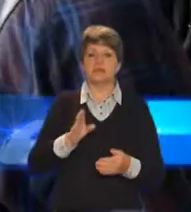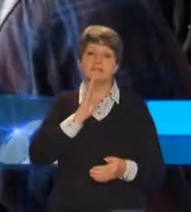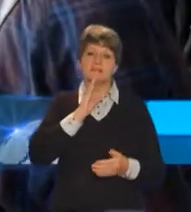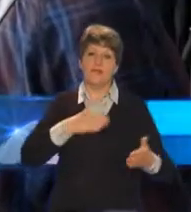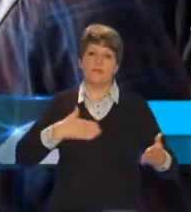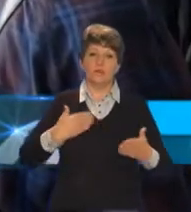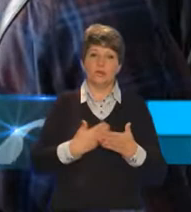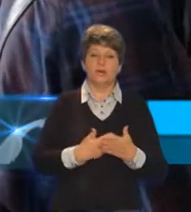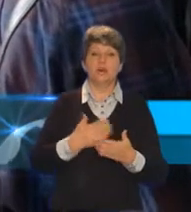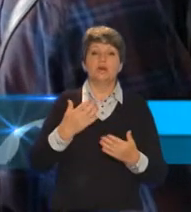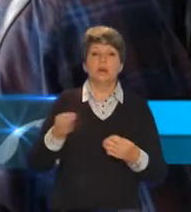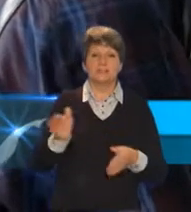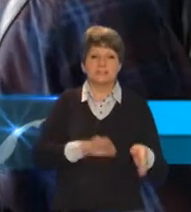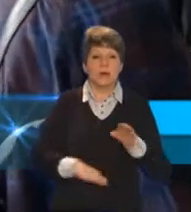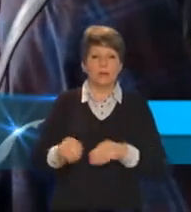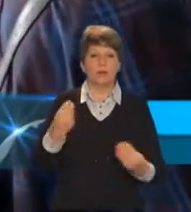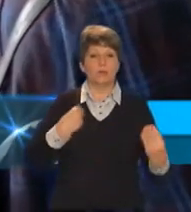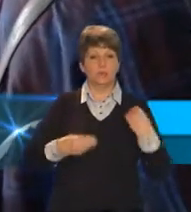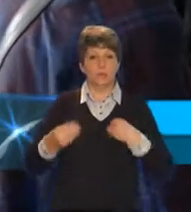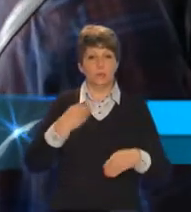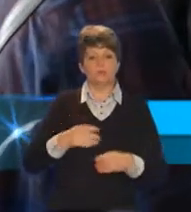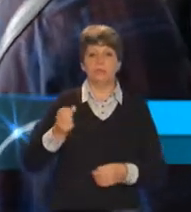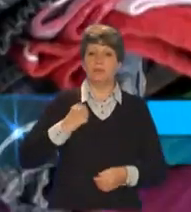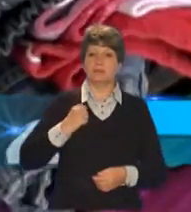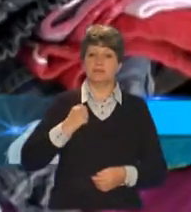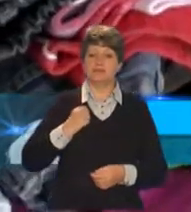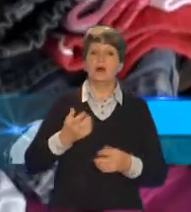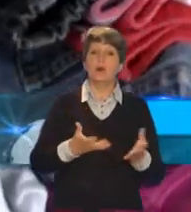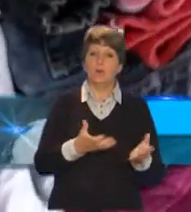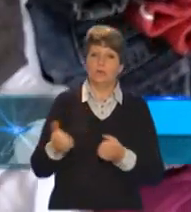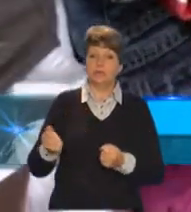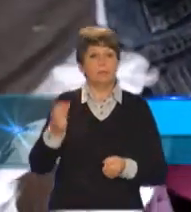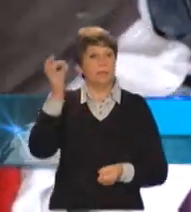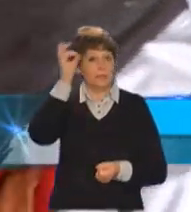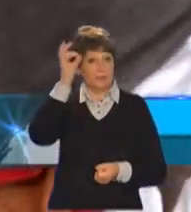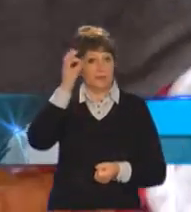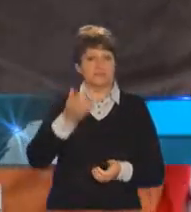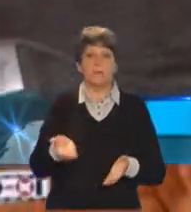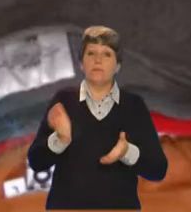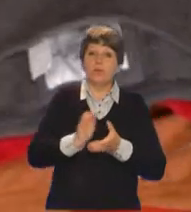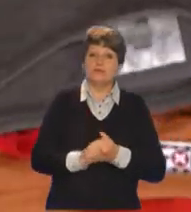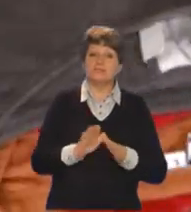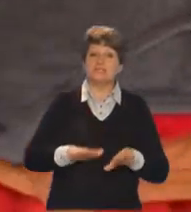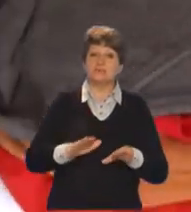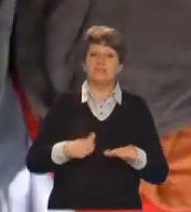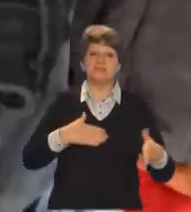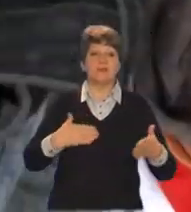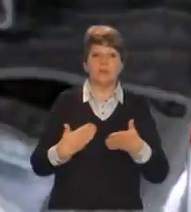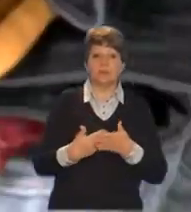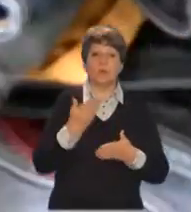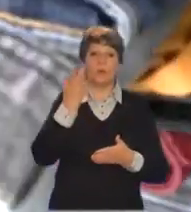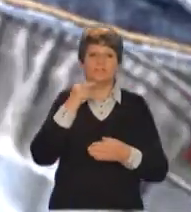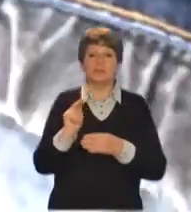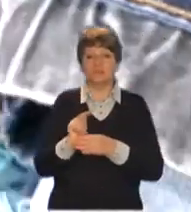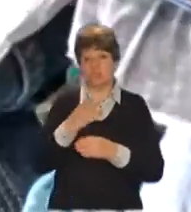відклала. Волонтерка Тетяна Перечачко запаковує одяг для бійців АТО. Гуманітарку отримує із Німеччини. Познайомилася із місцевими